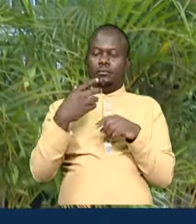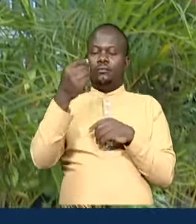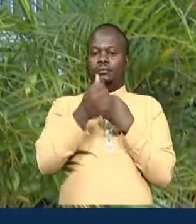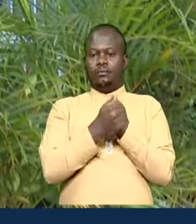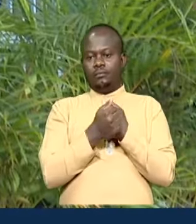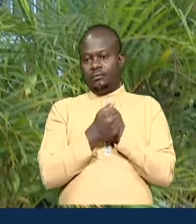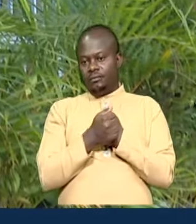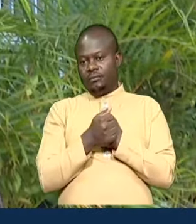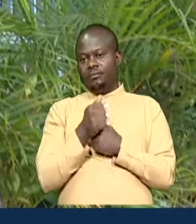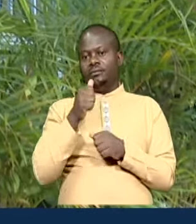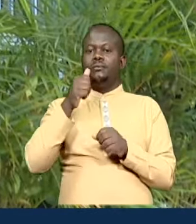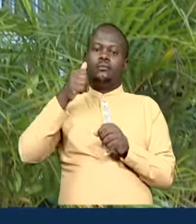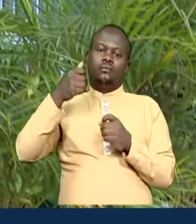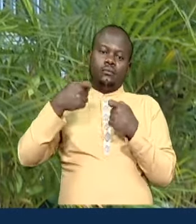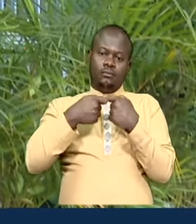Gisenyi hari chargeri